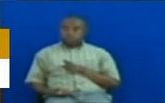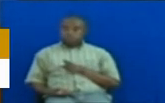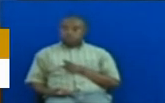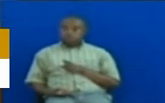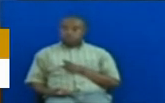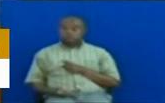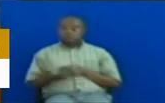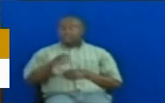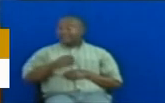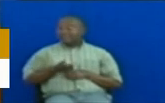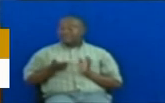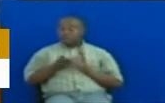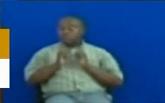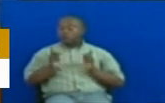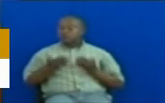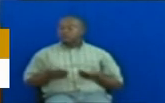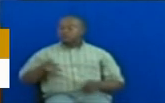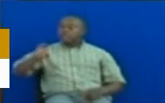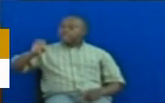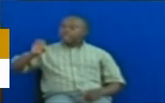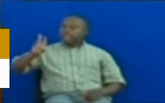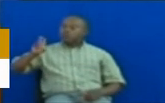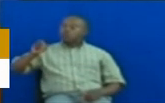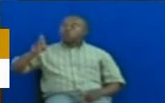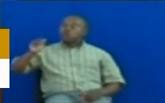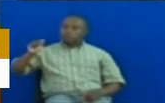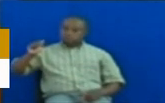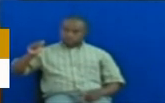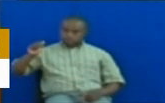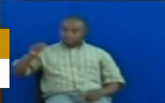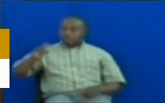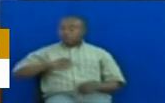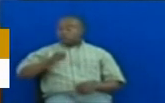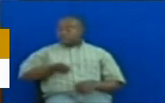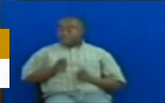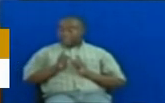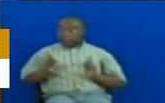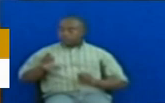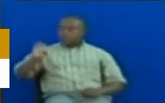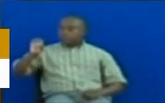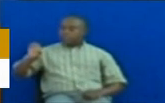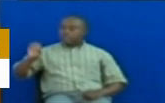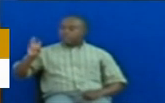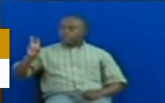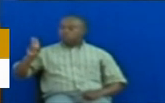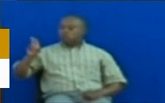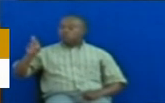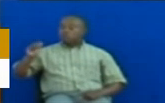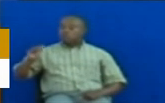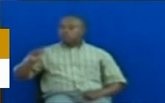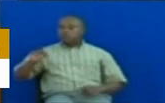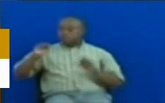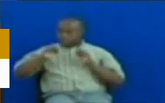endapo leseni tu ya kawaida ya EWURA, kaa chini kidogo, leseni ya kawaida ya EWURA huwa inataka bodi ya